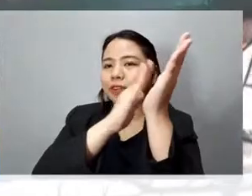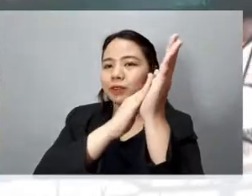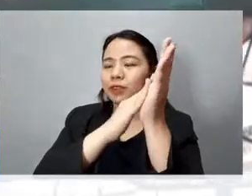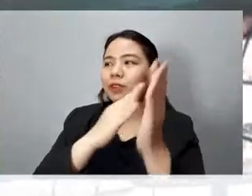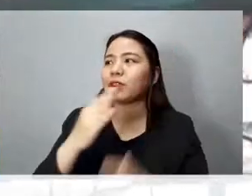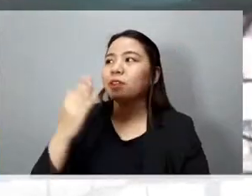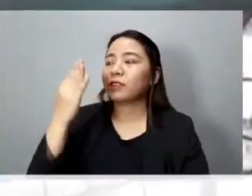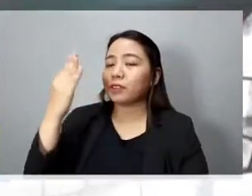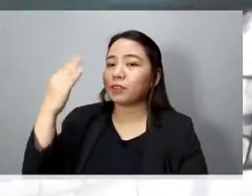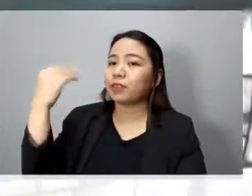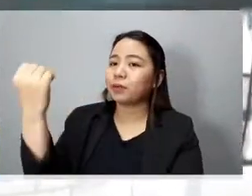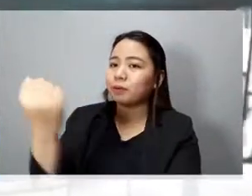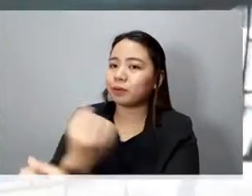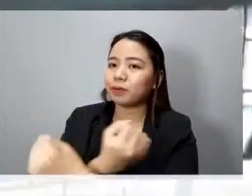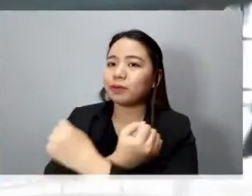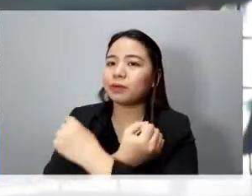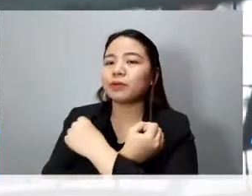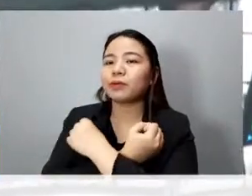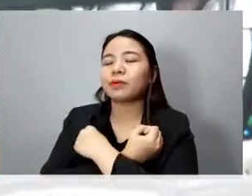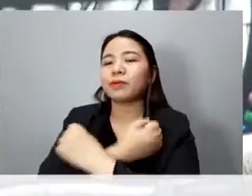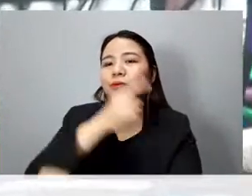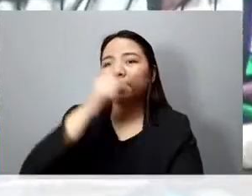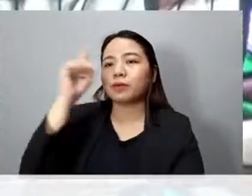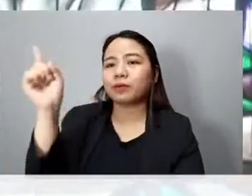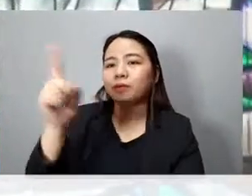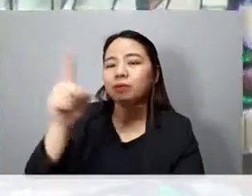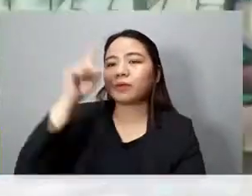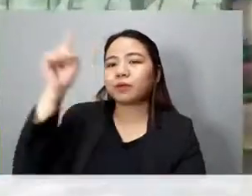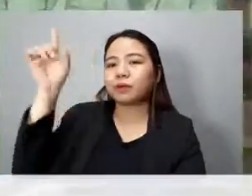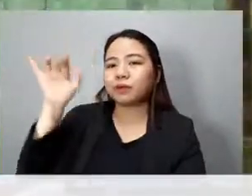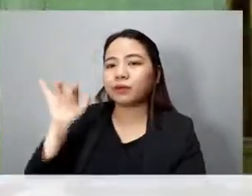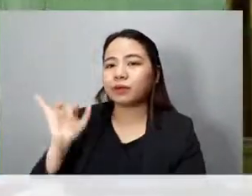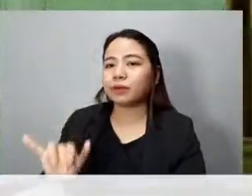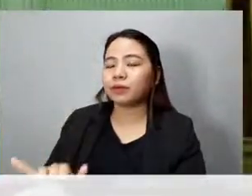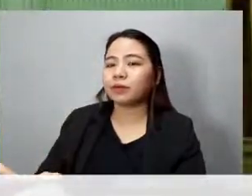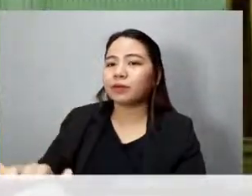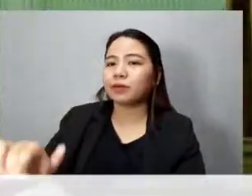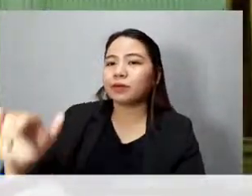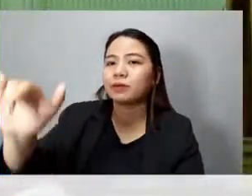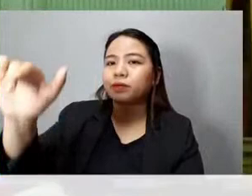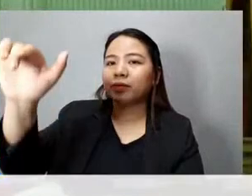papurihan sa pag-ibig niya